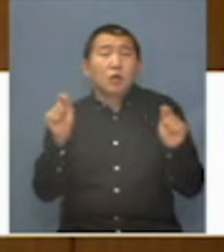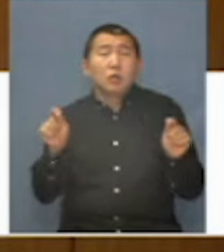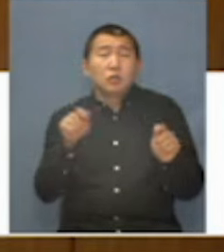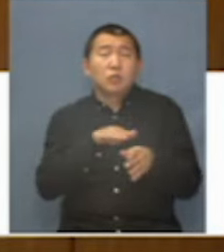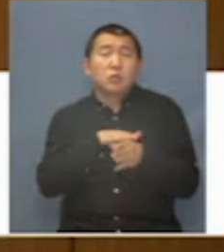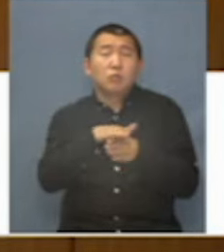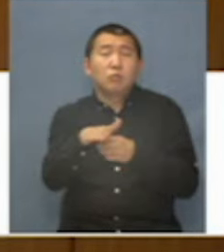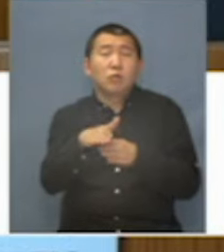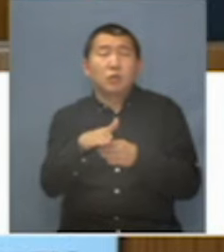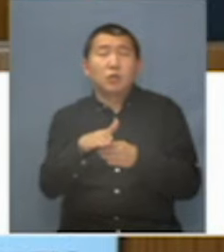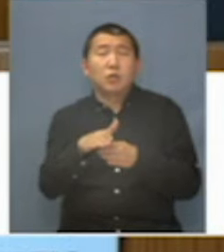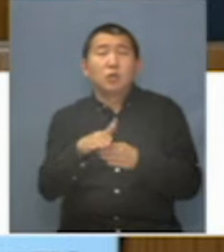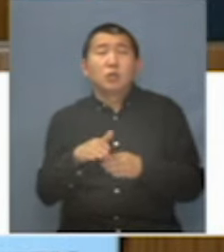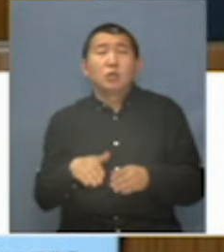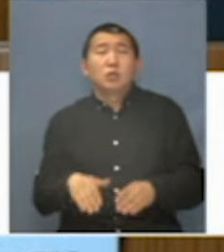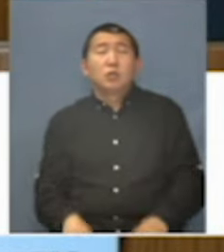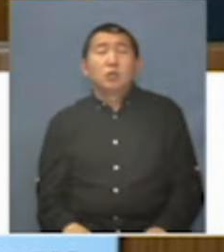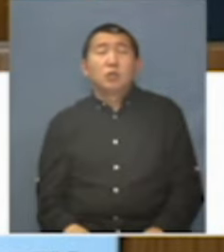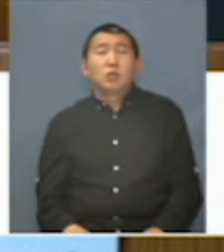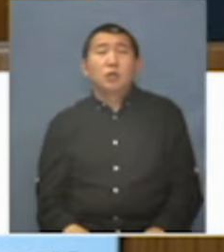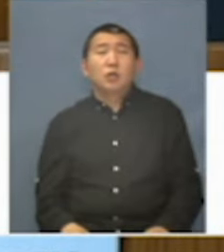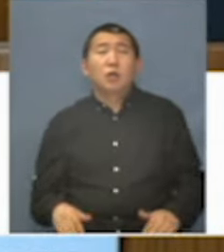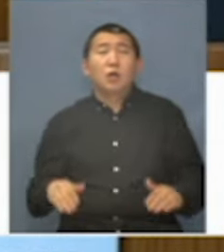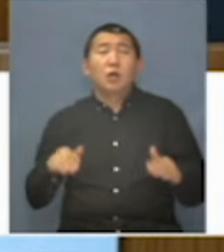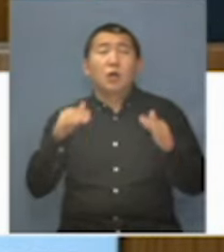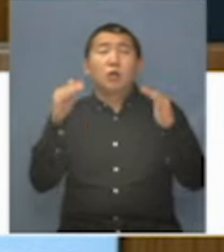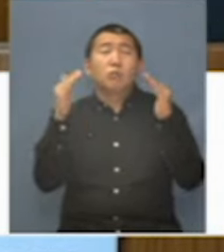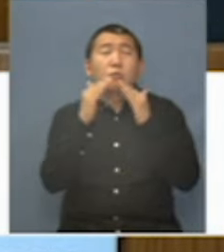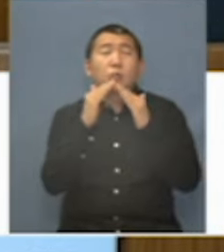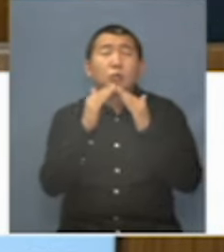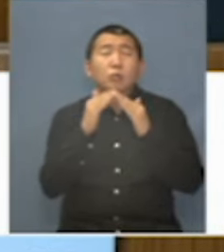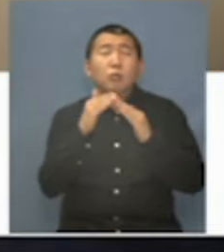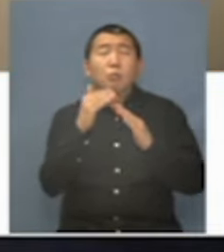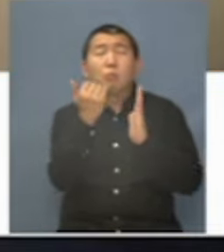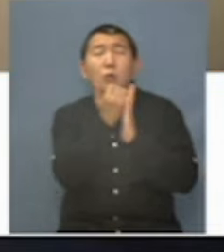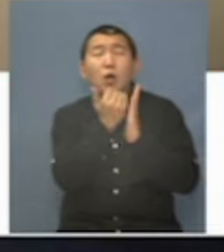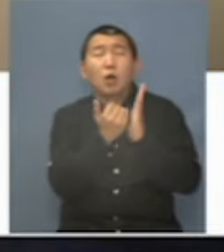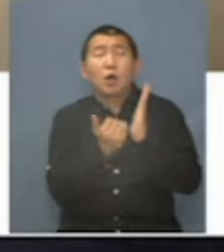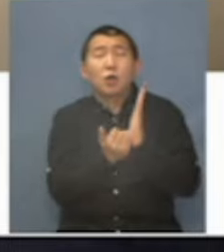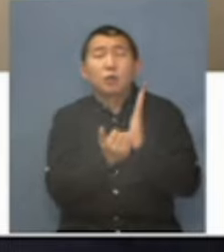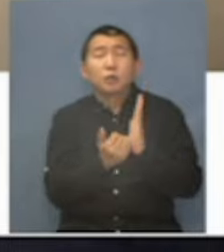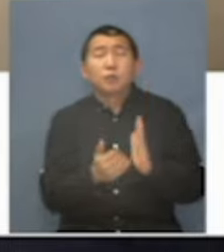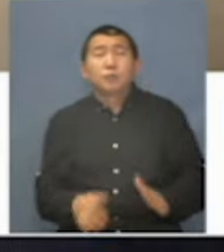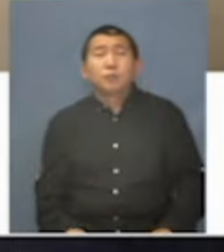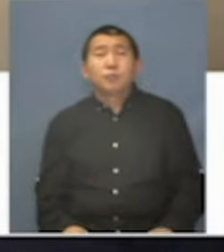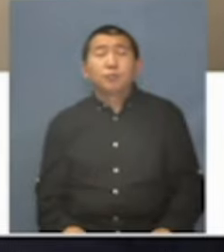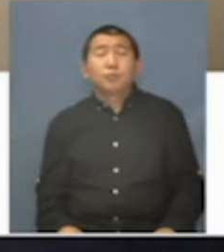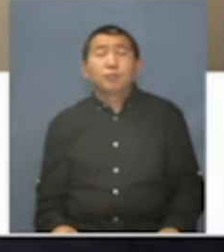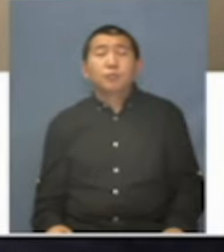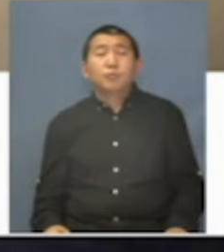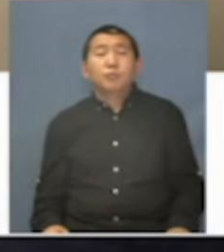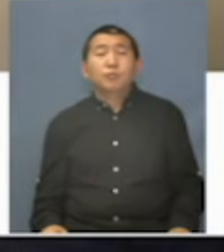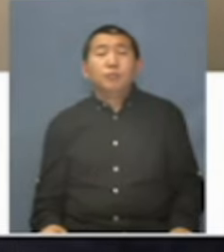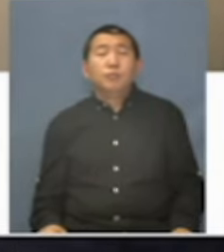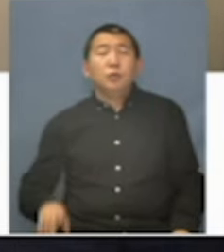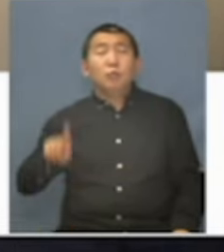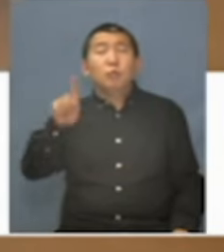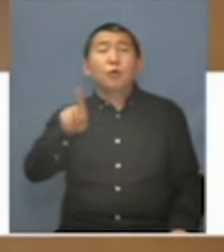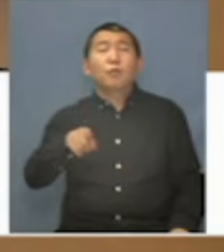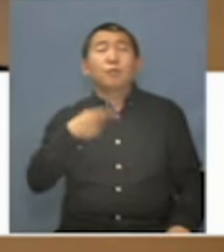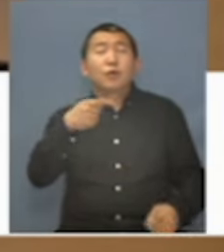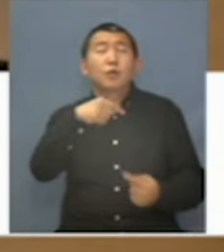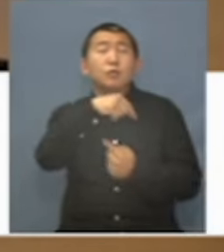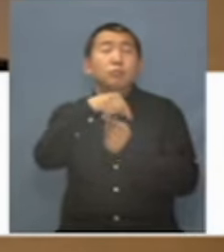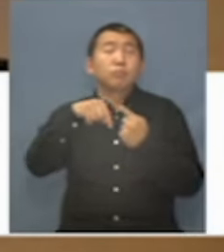программы. Также аким области поручил обеспечить жильем детей-сирот. Для этого он предложил задействовать представителей сферы бизнеса. По словам